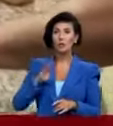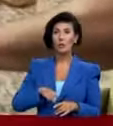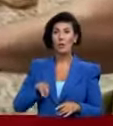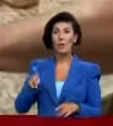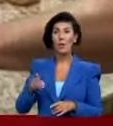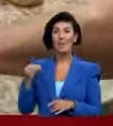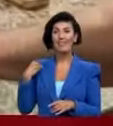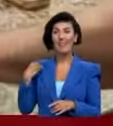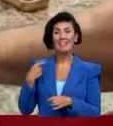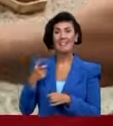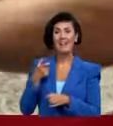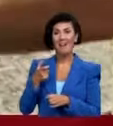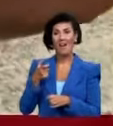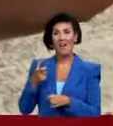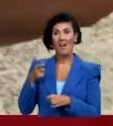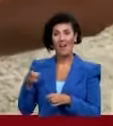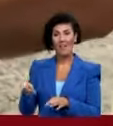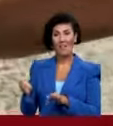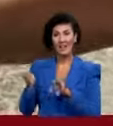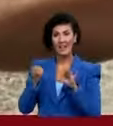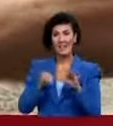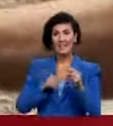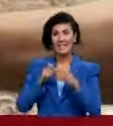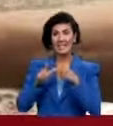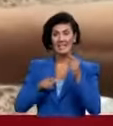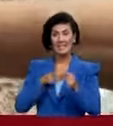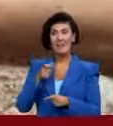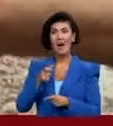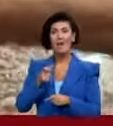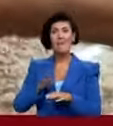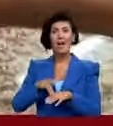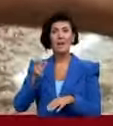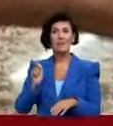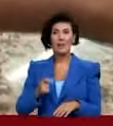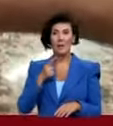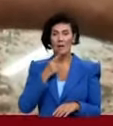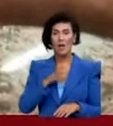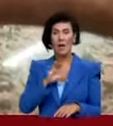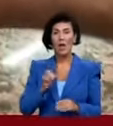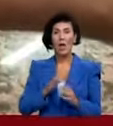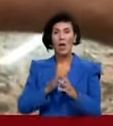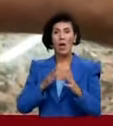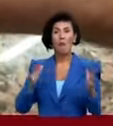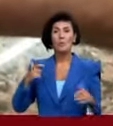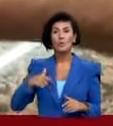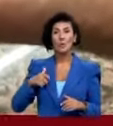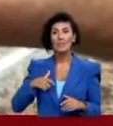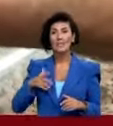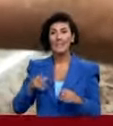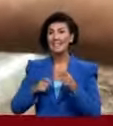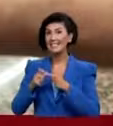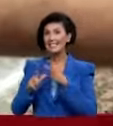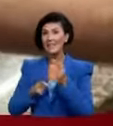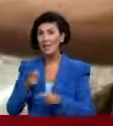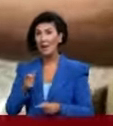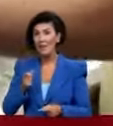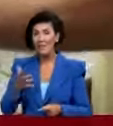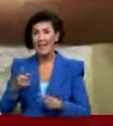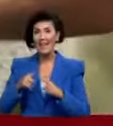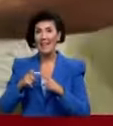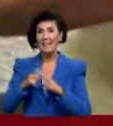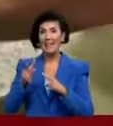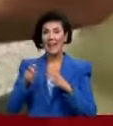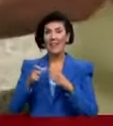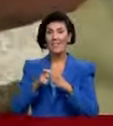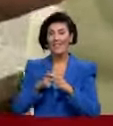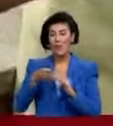o taze kahve ile yine İsli kahvenin yapımı devam ediyordu. En büyük özelliği ise isli kahvenin telvesinin